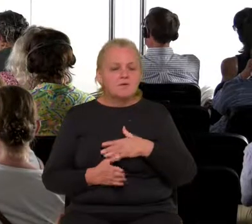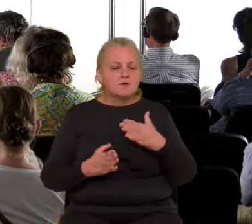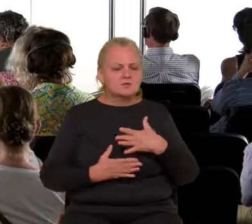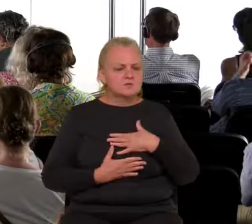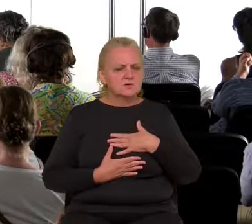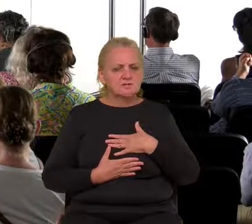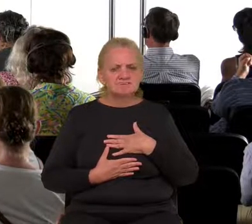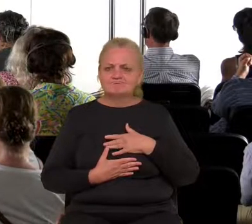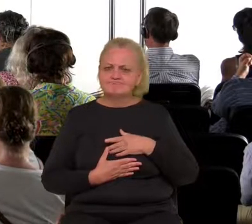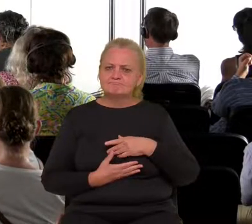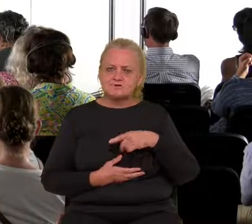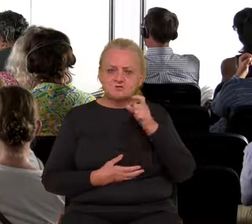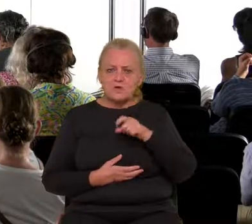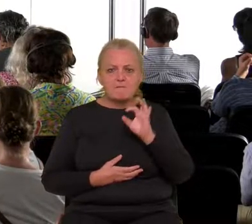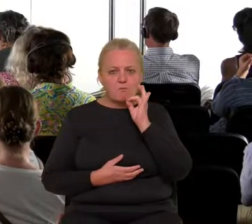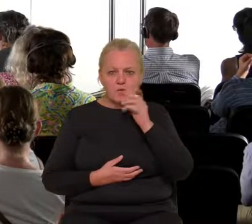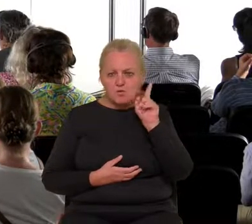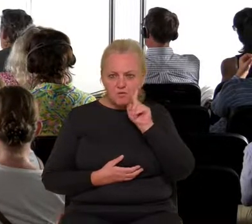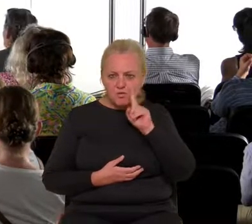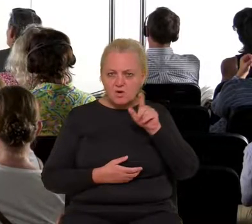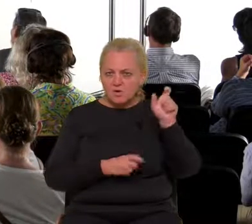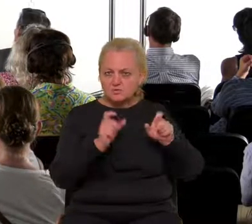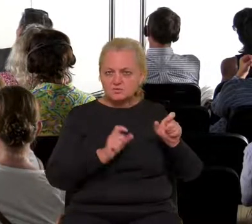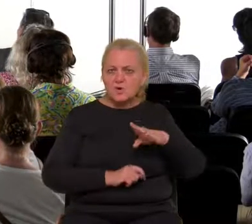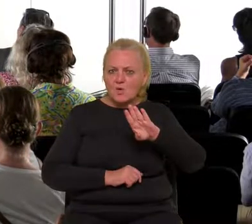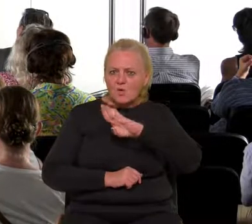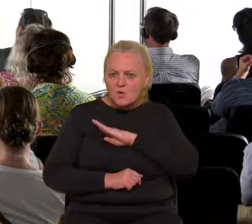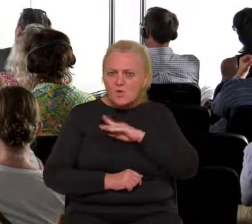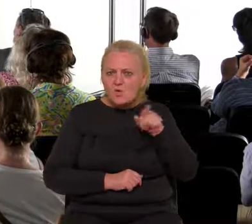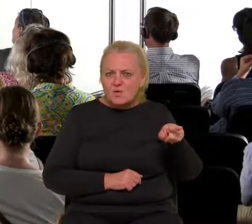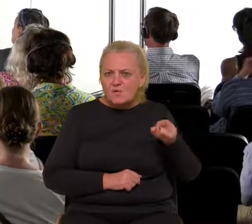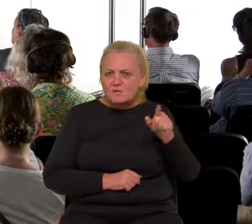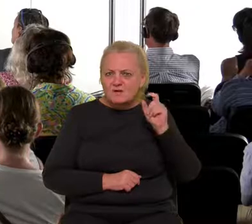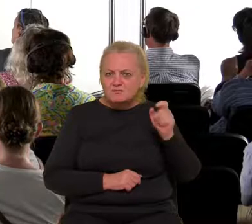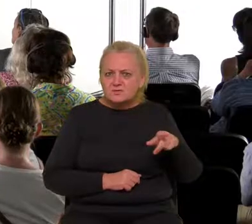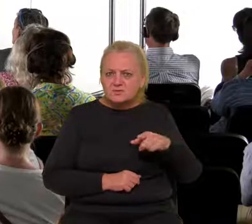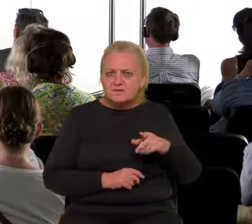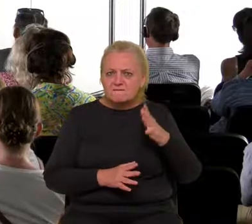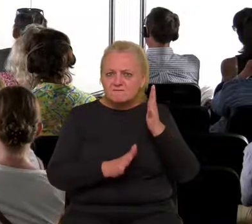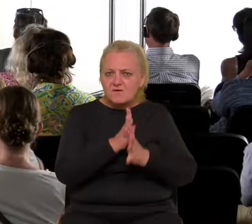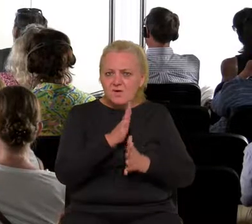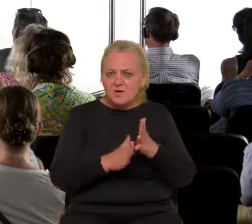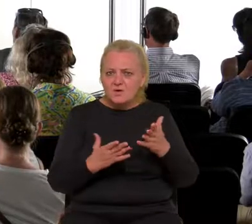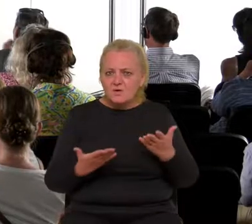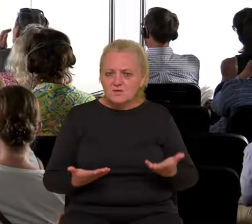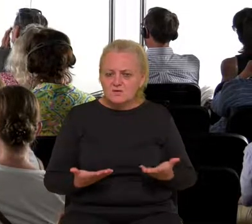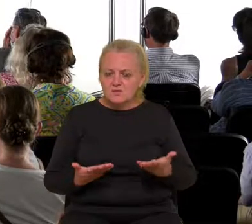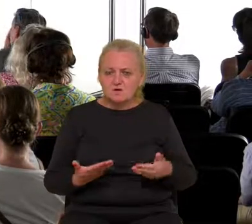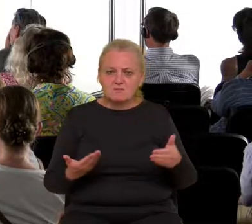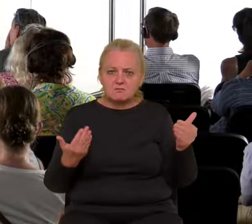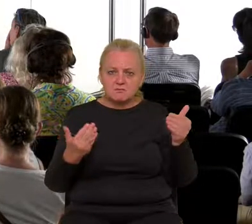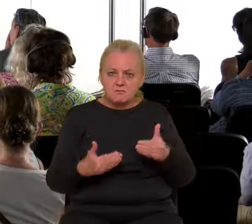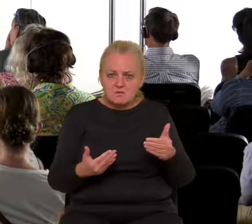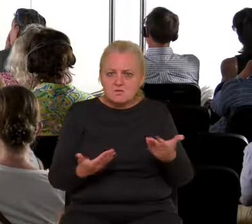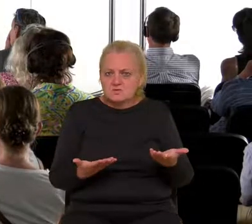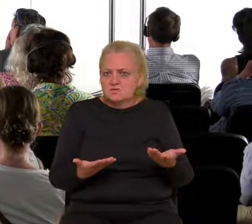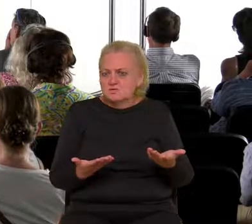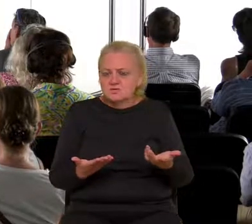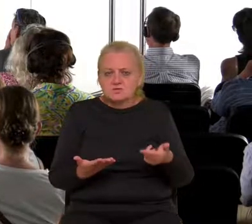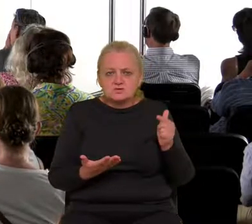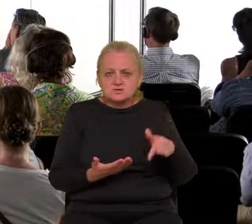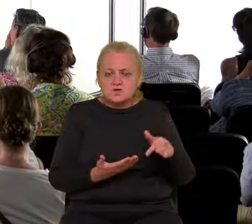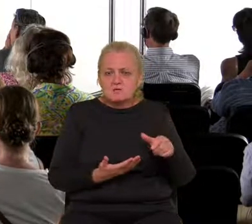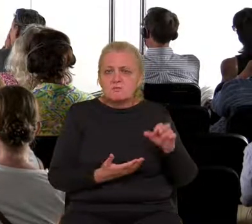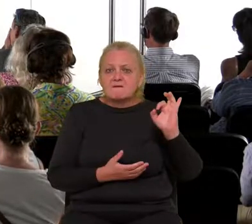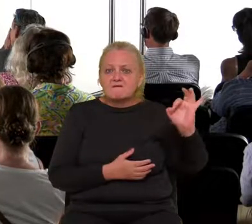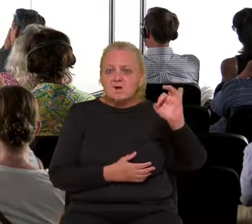złe, że tak czuję, że przecież ci młodzi chłopcy umierają na wojnie i może należy ich jakby